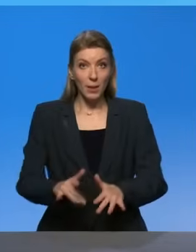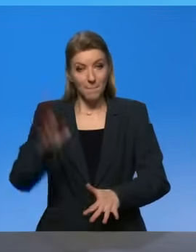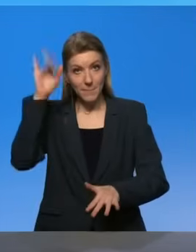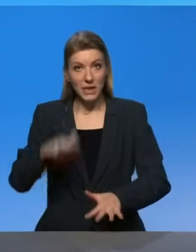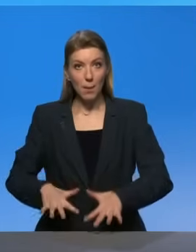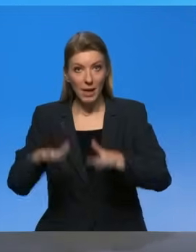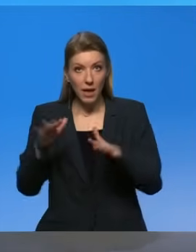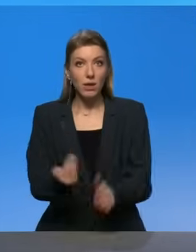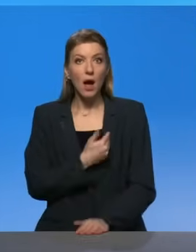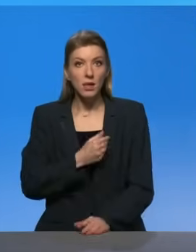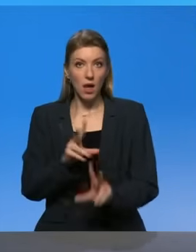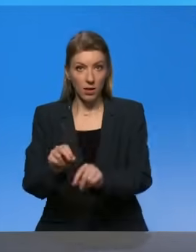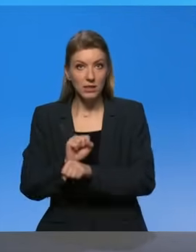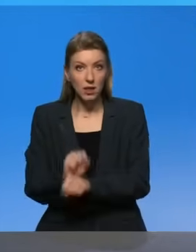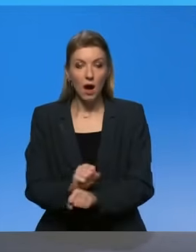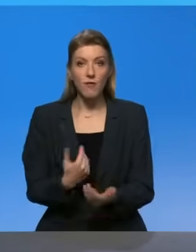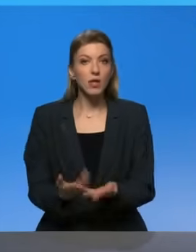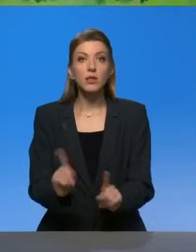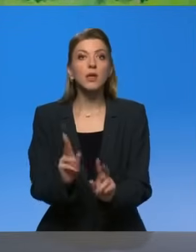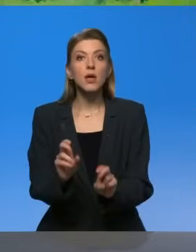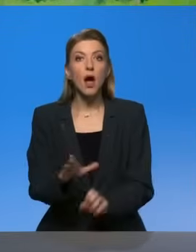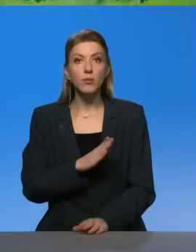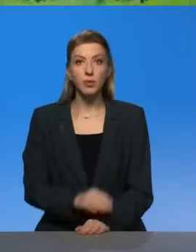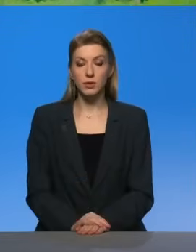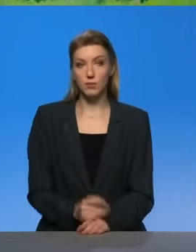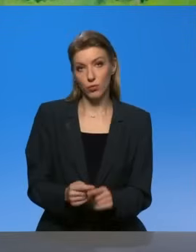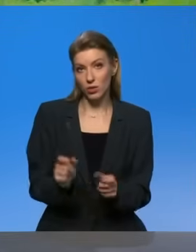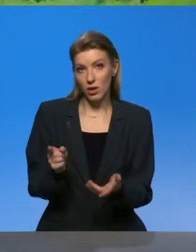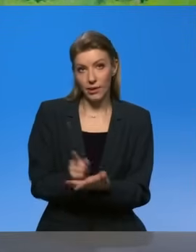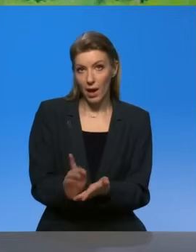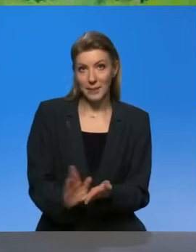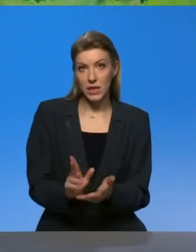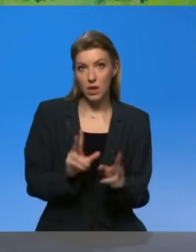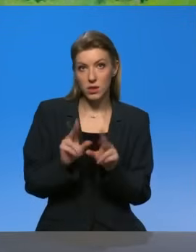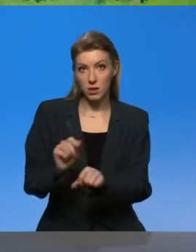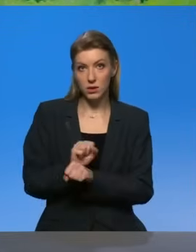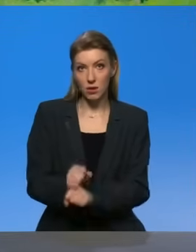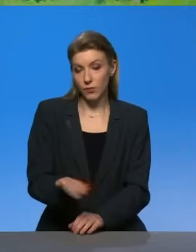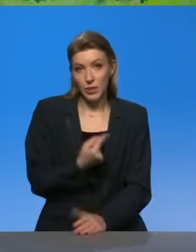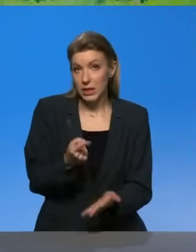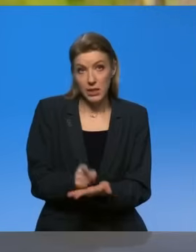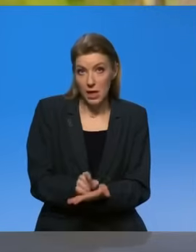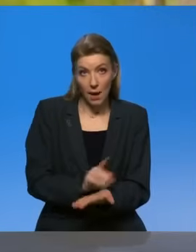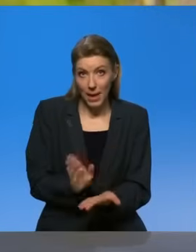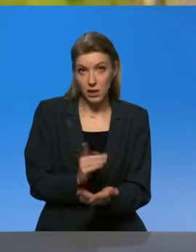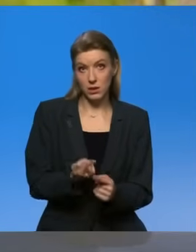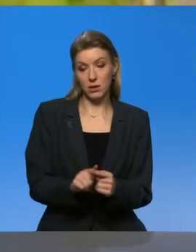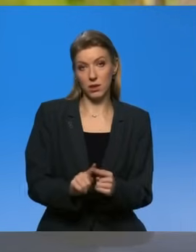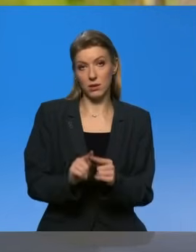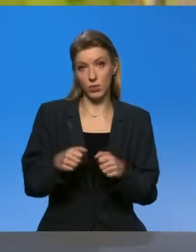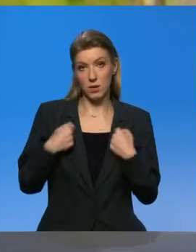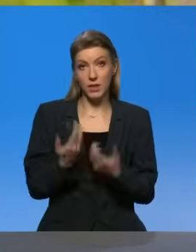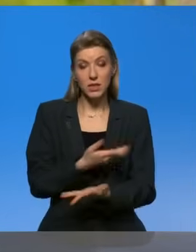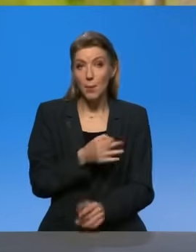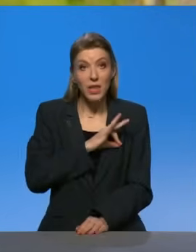страховщик тут нам и говорит, а это же не обязательное страхование, это же не ОСАГО, мы же не обязаны этим заниматься, нам это невыгодно, мы